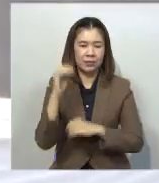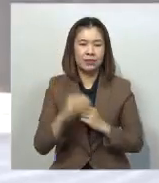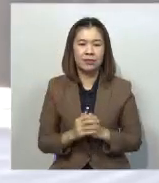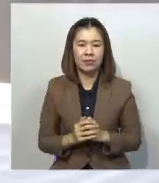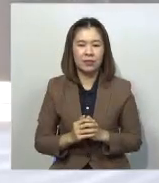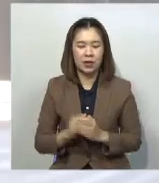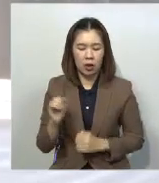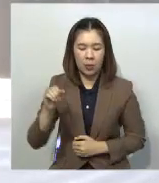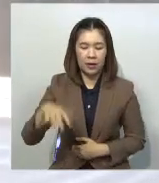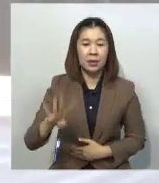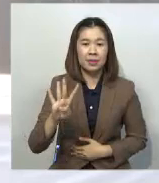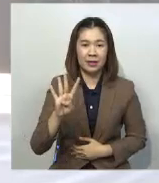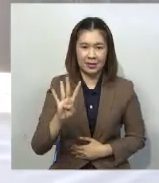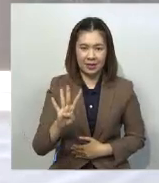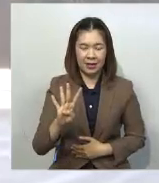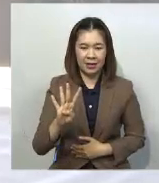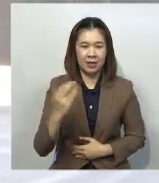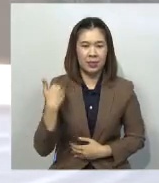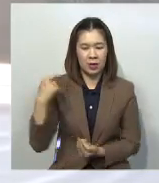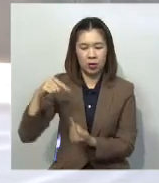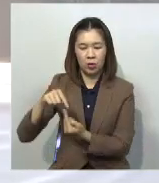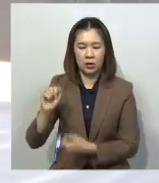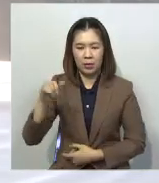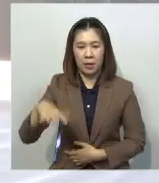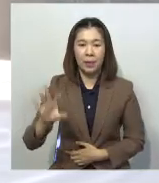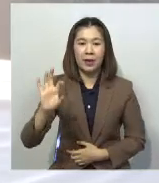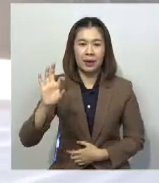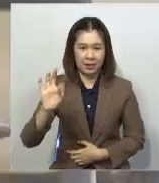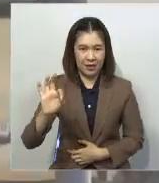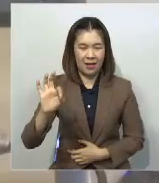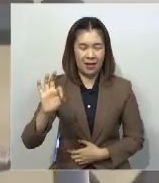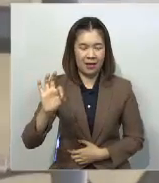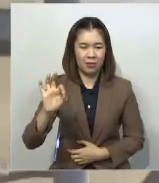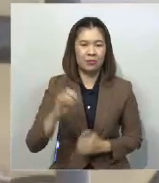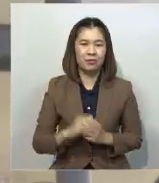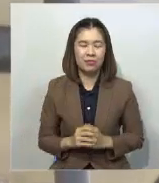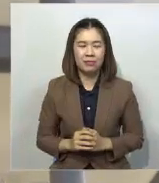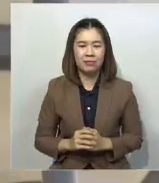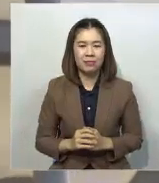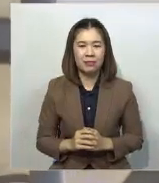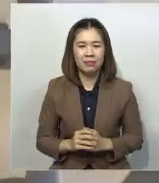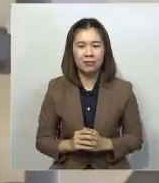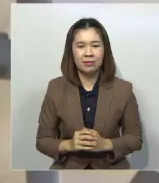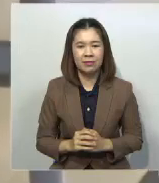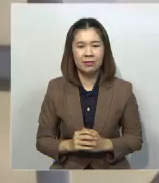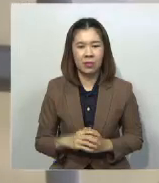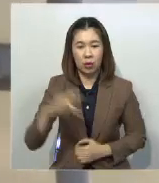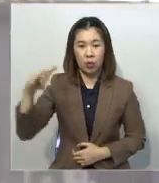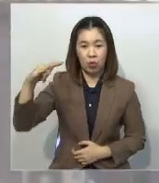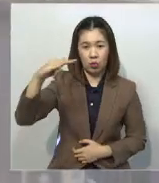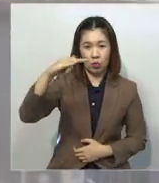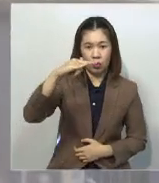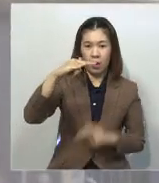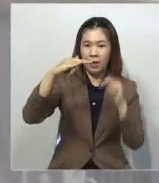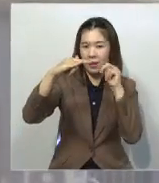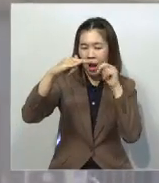6และถนนพระราม4และจุดที่6ก็จะเป็นสะพานพระราม9ฝั่งพระนครเขตบางคอแหลมค่ะ นอกจากการใช้โดรนฉี